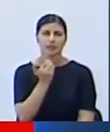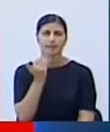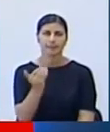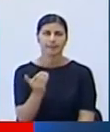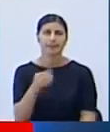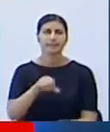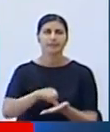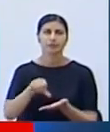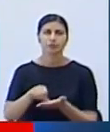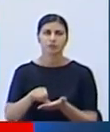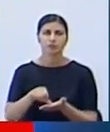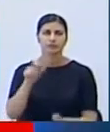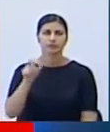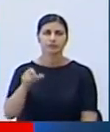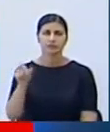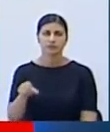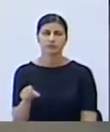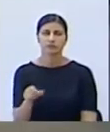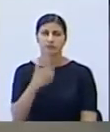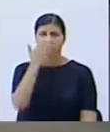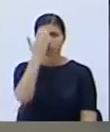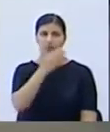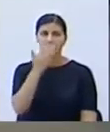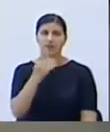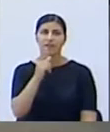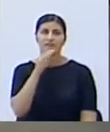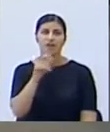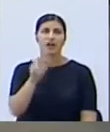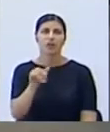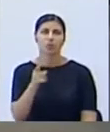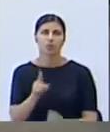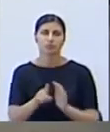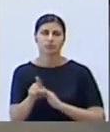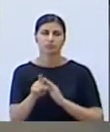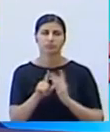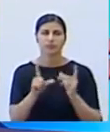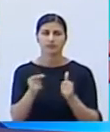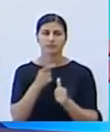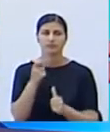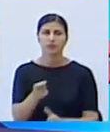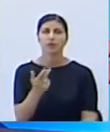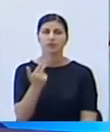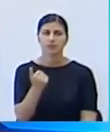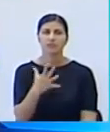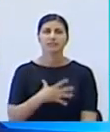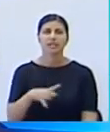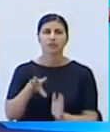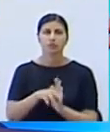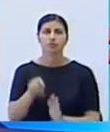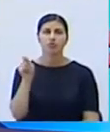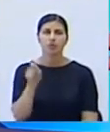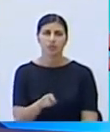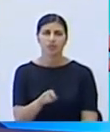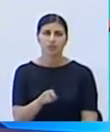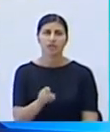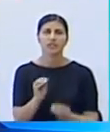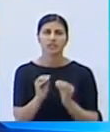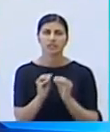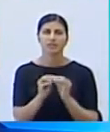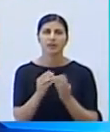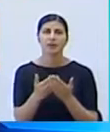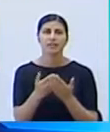ოსური წარმოშობის, ეთნიკური წარმოშობის მოსახლეობას დიასპორას განიხილა საქართველოში? დიასპორა საქართველოში და ვინმე მამამისგან იგივე